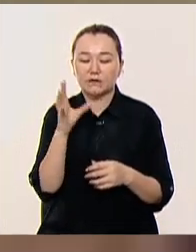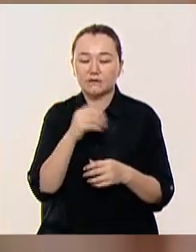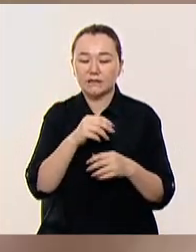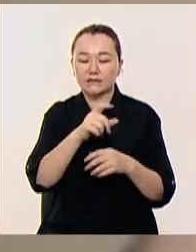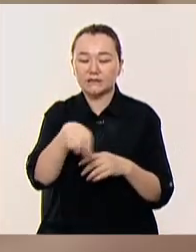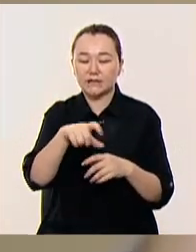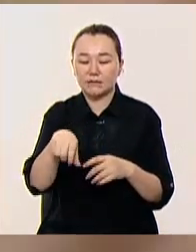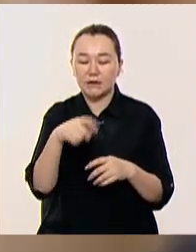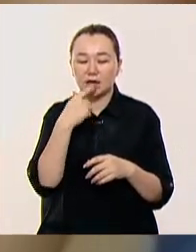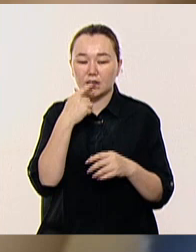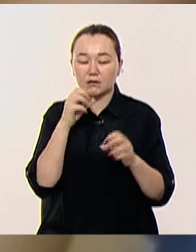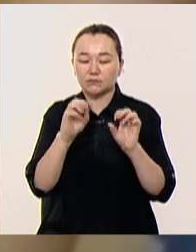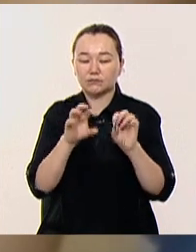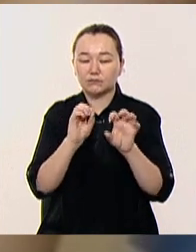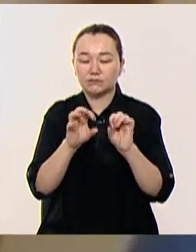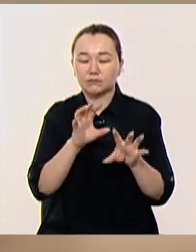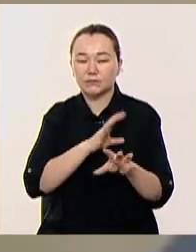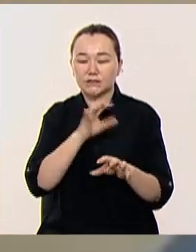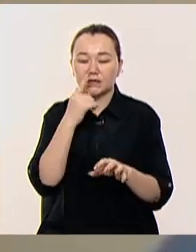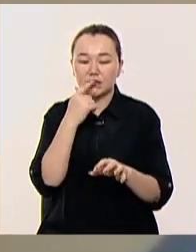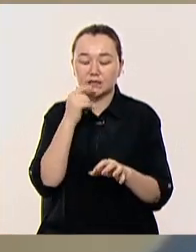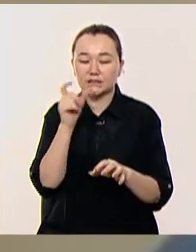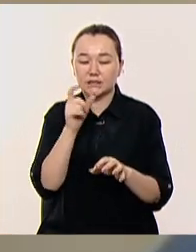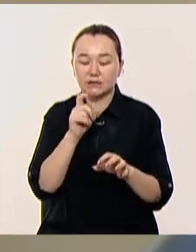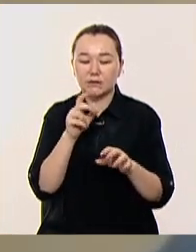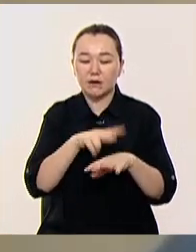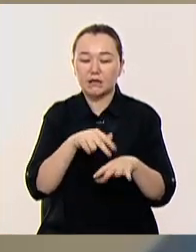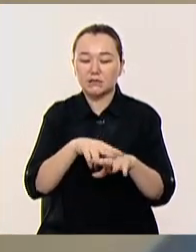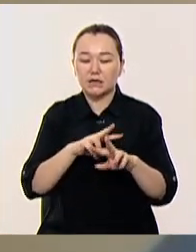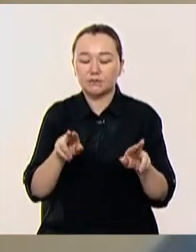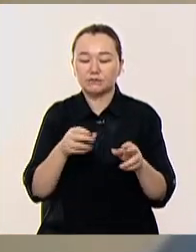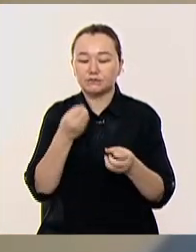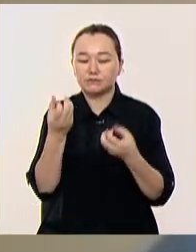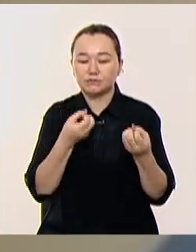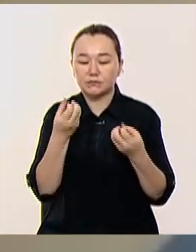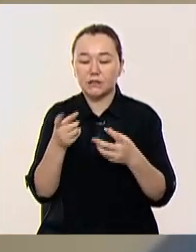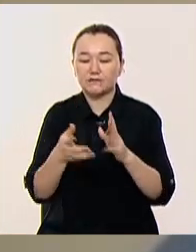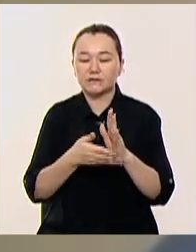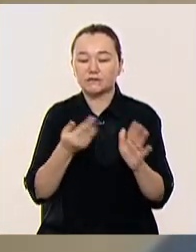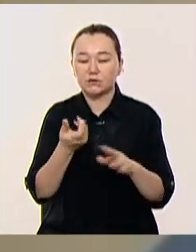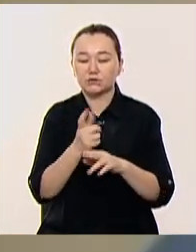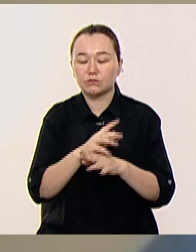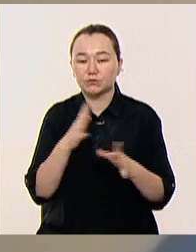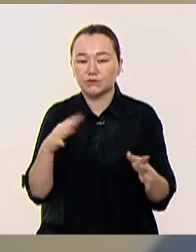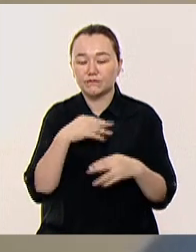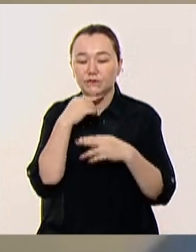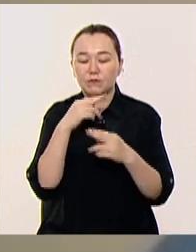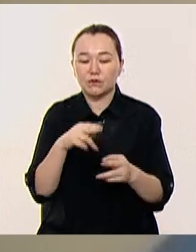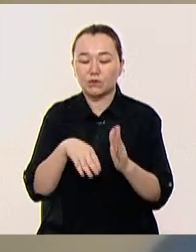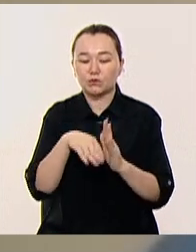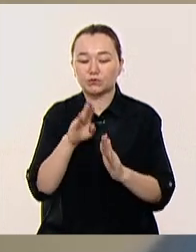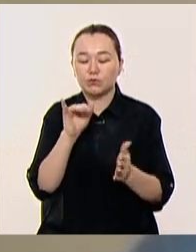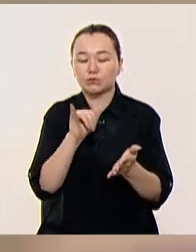стоит, стоят красные вот эти вот мигалки, красно-синие, вот изображающие полицейскую мигалку. Оно реально призывает очень большое внимание. Лучше